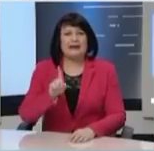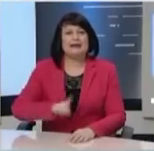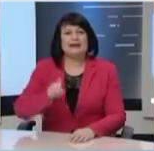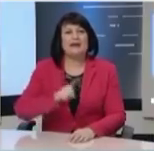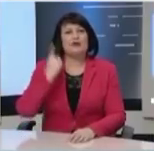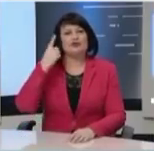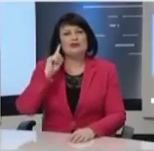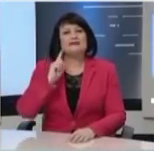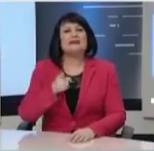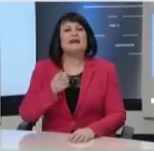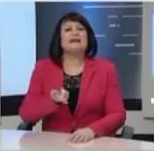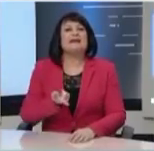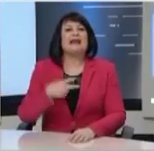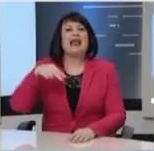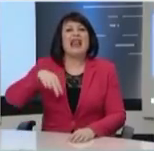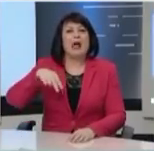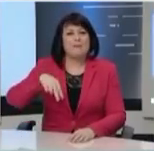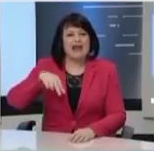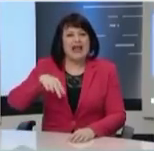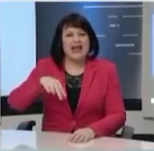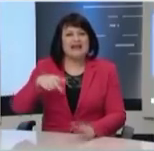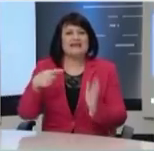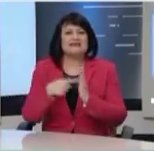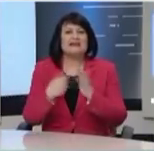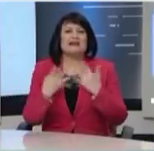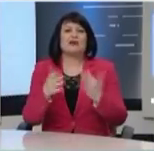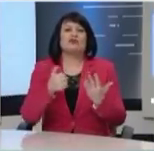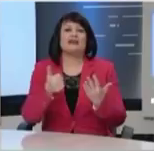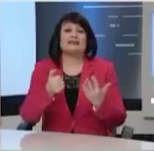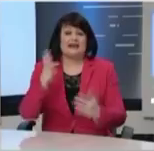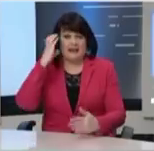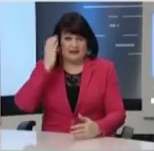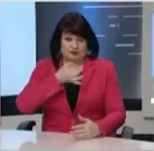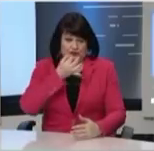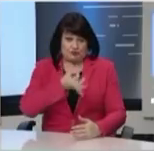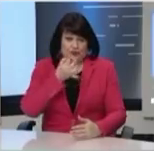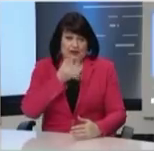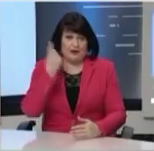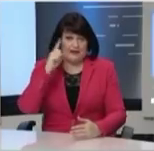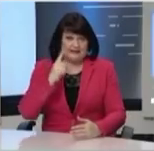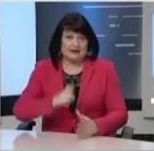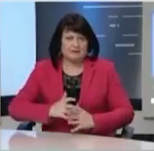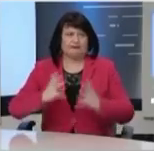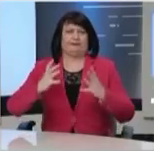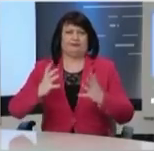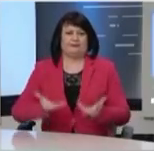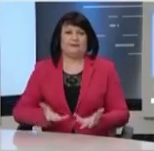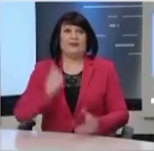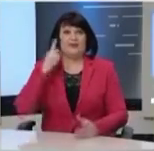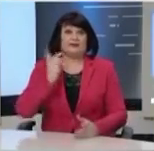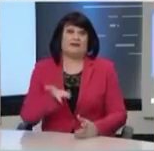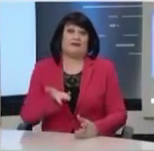γνωρίζουν ποιος ήταν ο Λαμπράκης και τι έγινε τη δεκαετία του 60. Αλλά δεν είναι ανάγκη να σας τα θυμίζουμε να εξανίσαστε κιόλας.